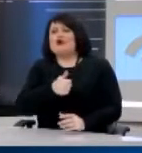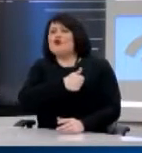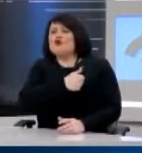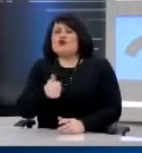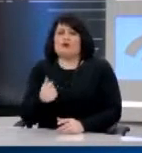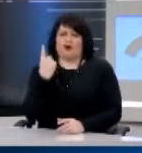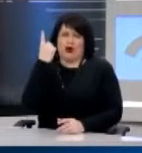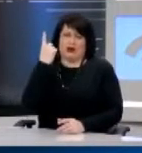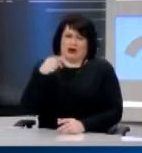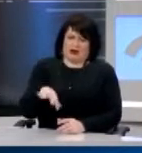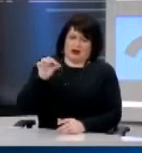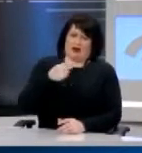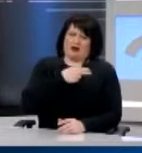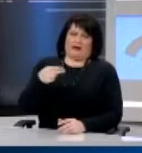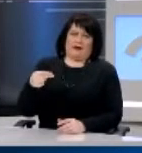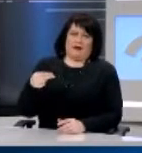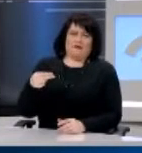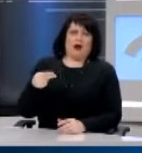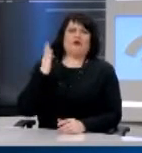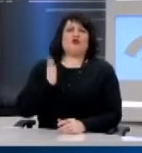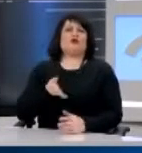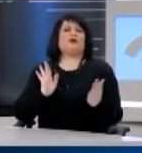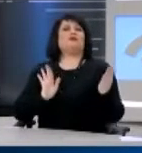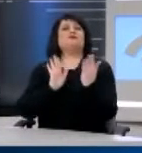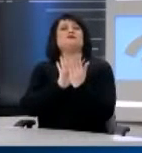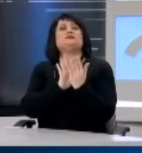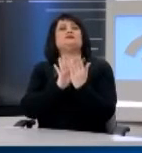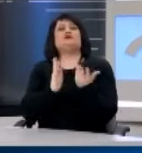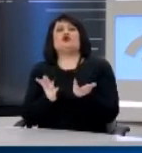ένα ζήτημα το οποίο μπορεί να αντιμετωπιστεί